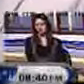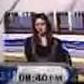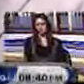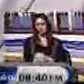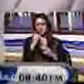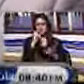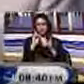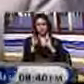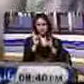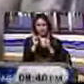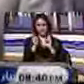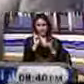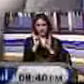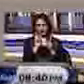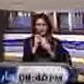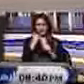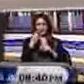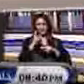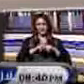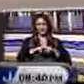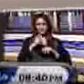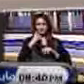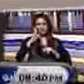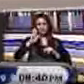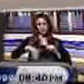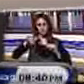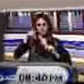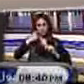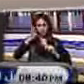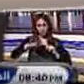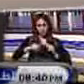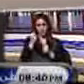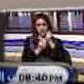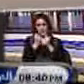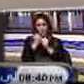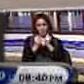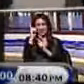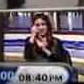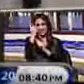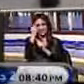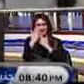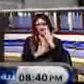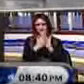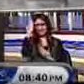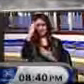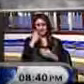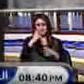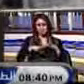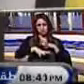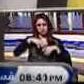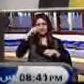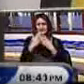في احتفالية كبرى بمعهد ناصر انطلقت اليوم الدفعة الأولى من سيارات الإسعاف الجديدة المجهزة